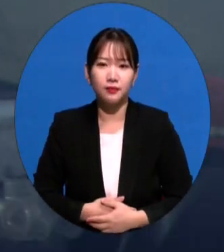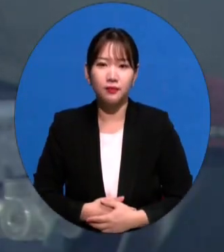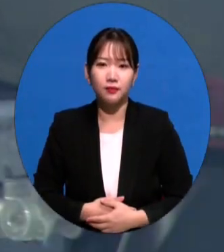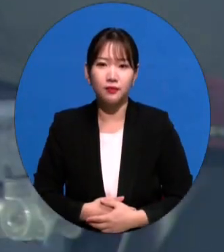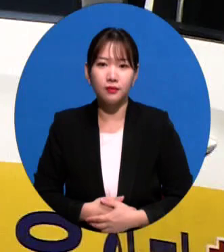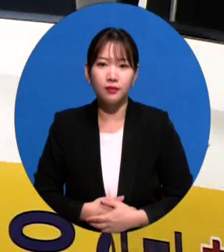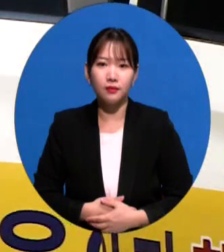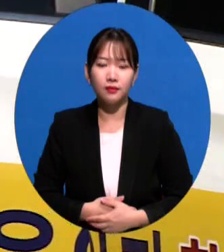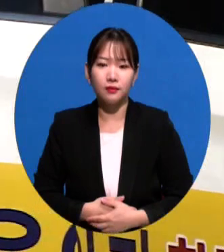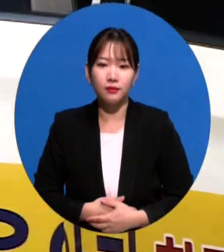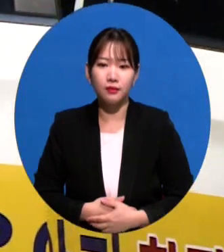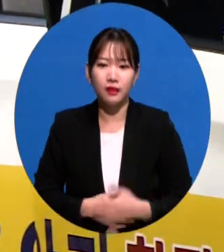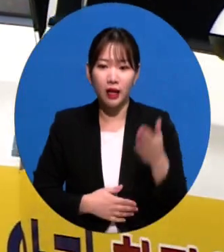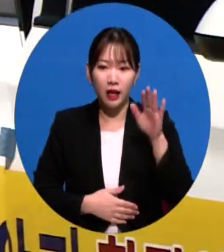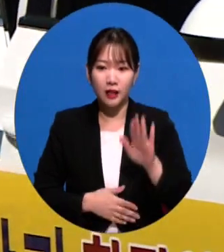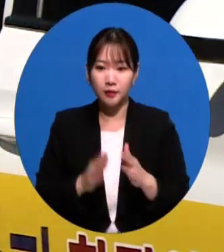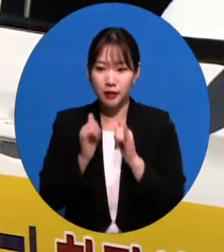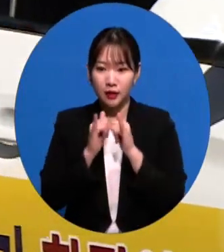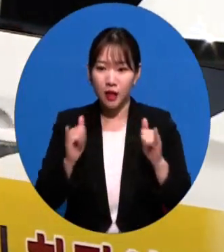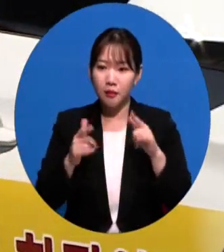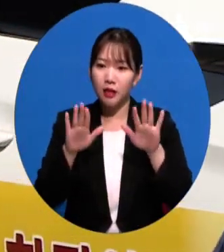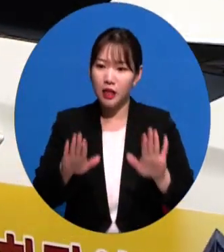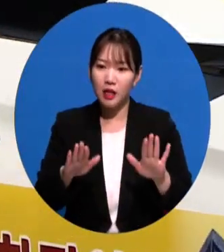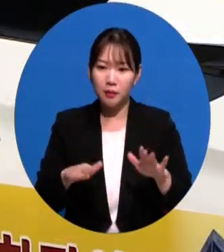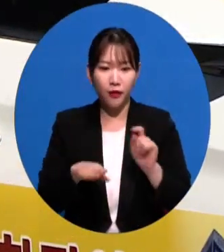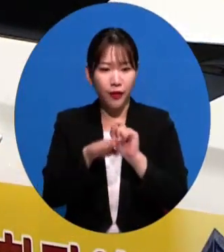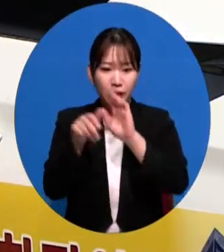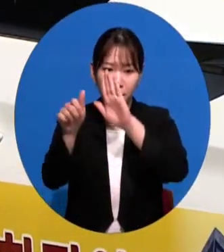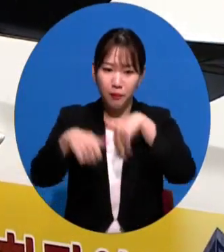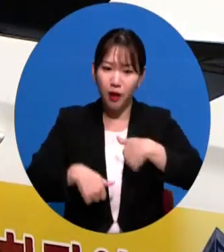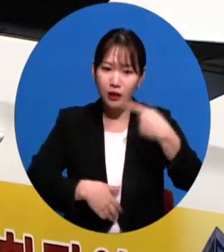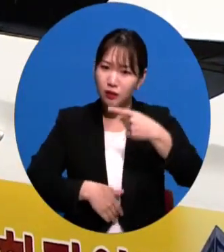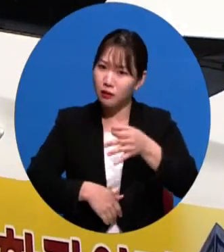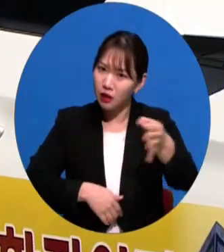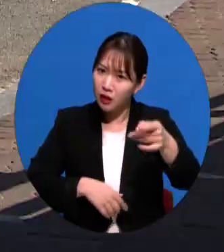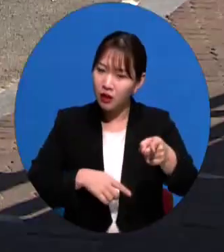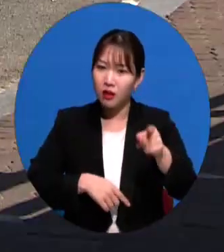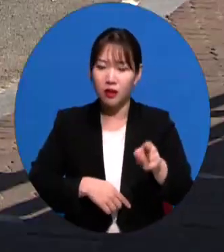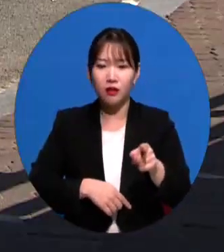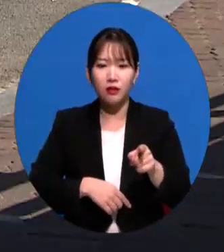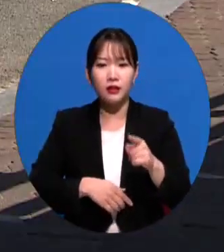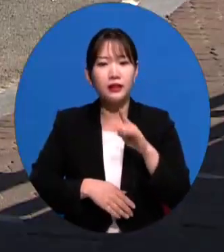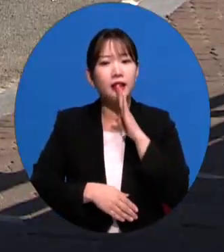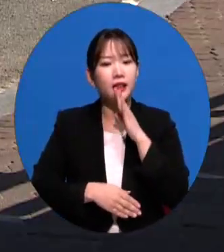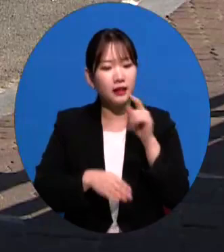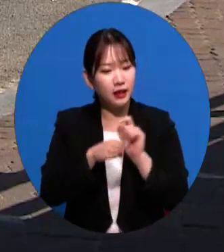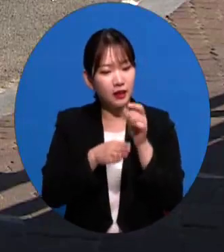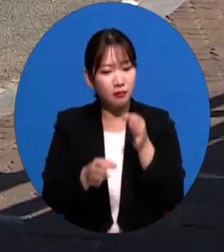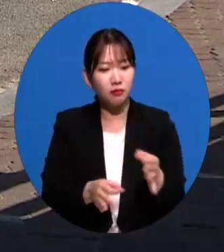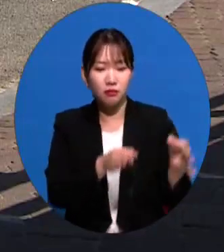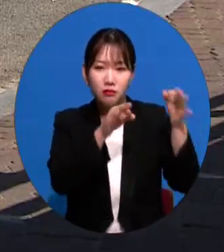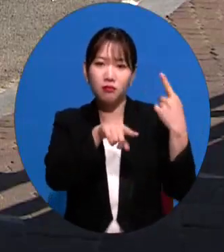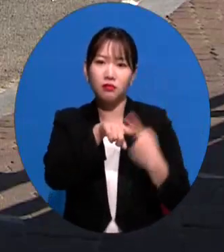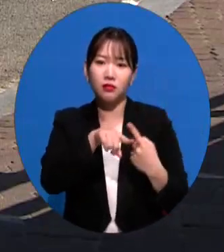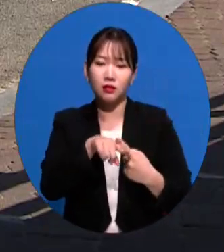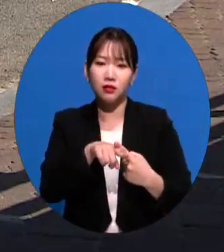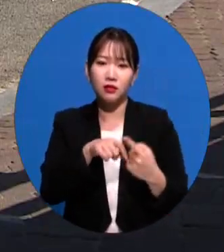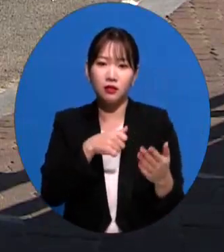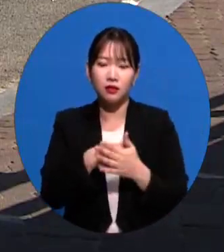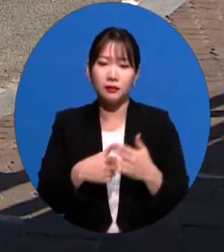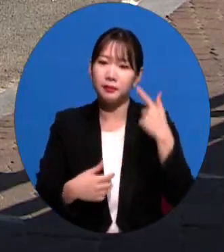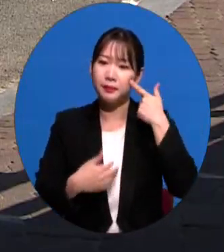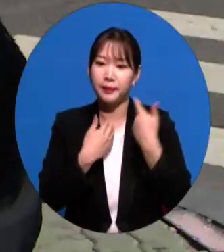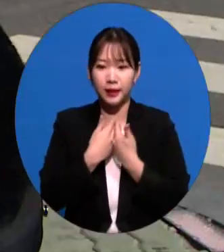않기 때문에. 하지만 시민들은 이번 택시 호출료 부과는 사실상 택시비가 인상된 것이나 다름없다며 반발하고